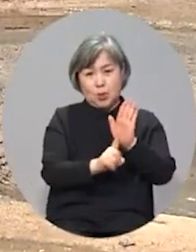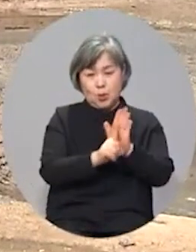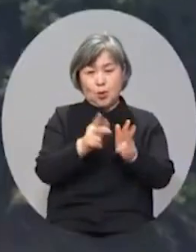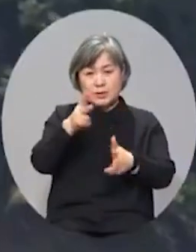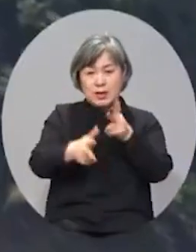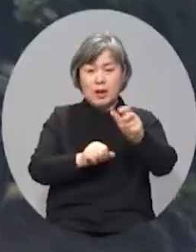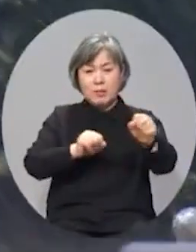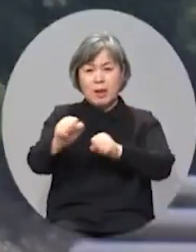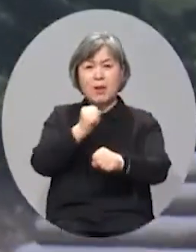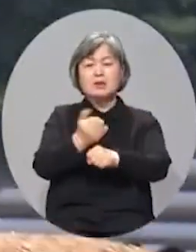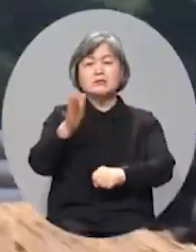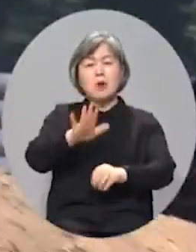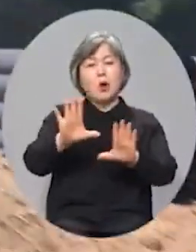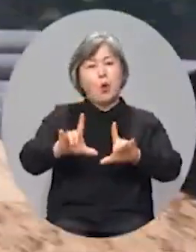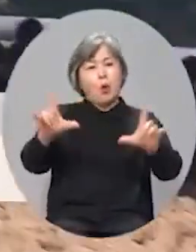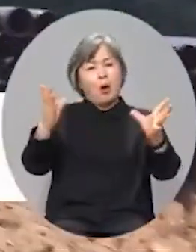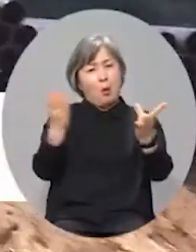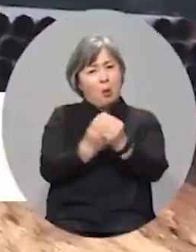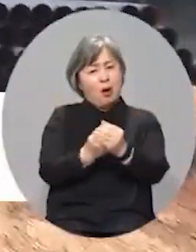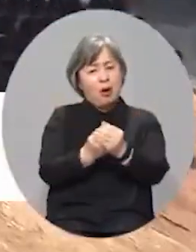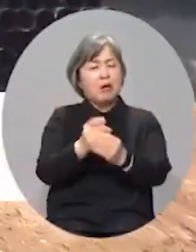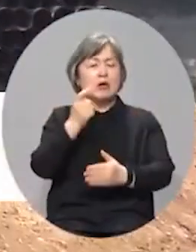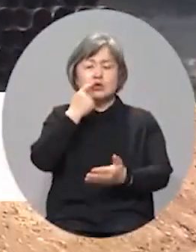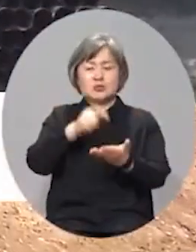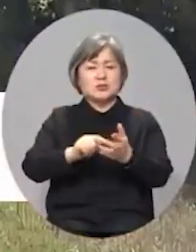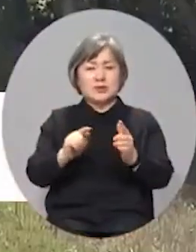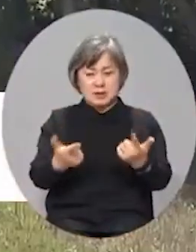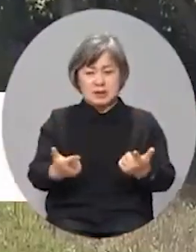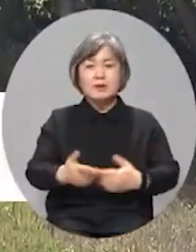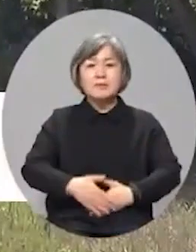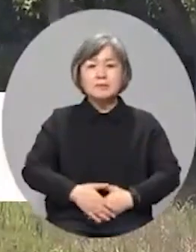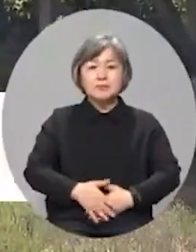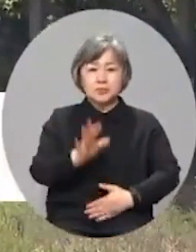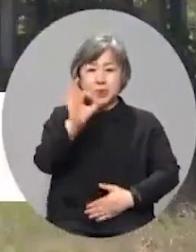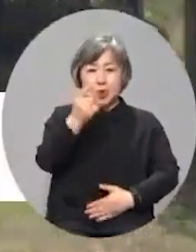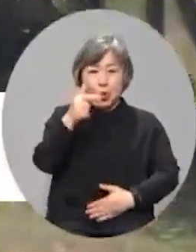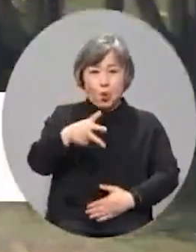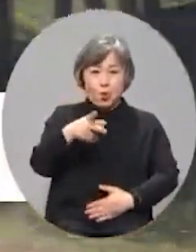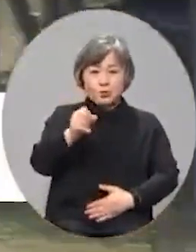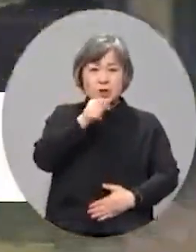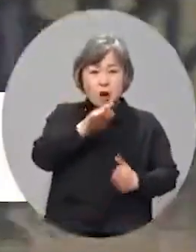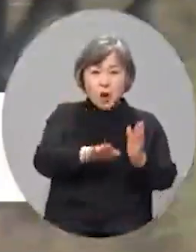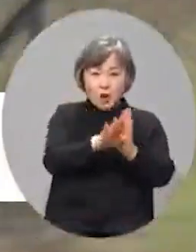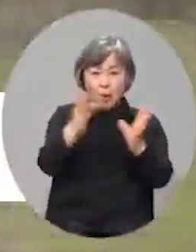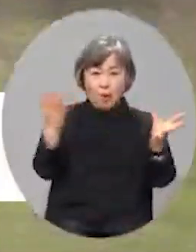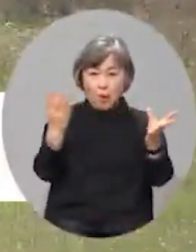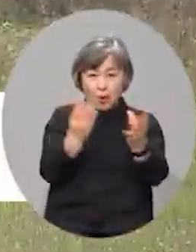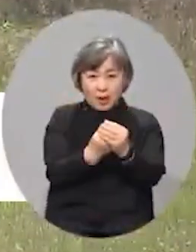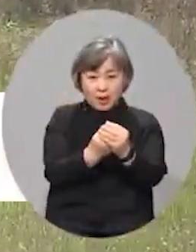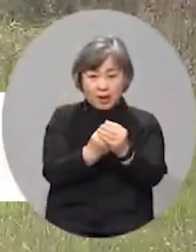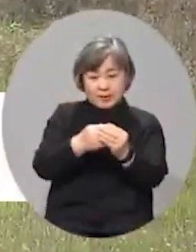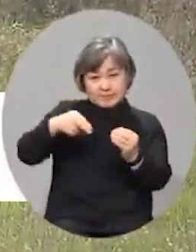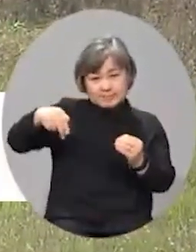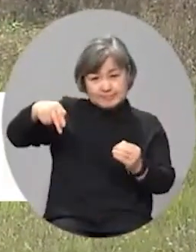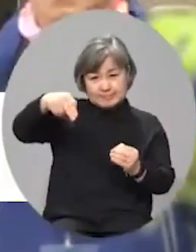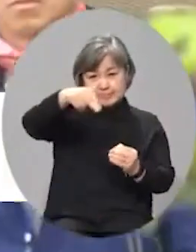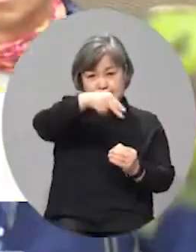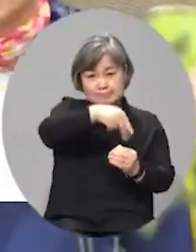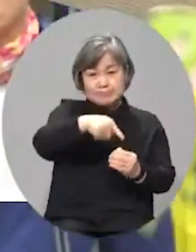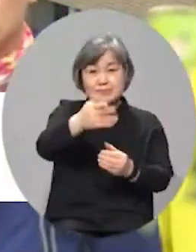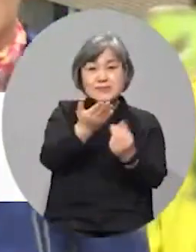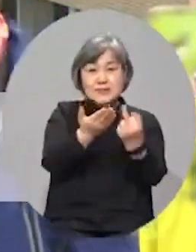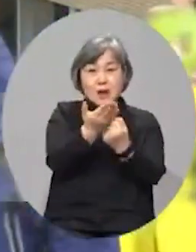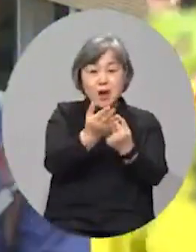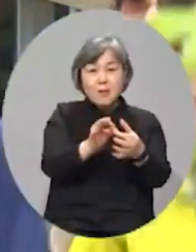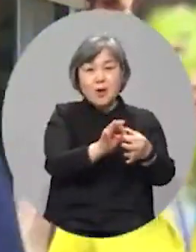추진할 계획이지만 올해 안에 완공은 쉽지 않아 보입니다. 옥정호 주변에 완공된 데크 산책로와 붕어섬을